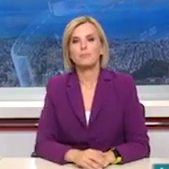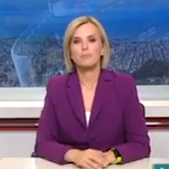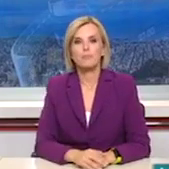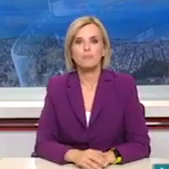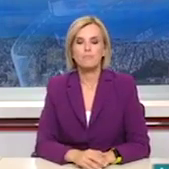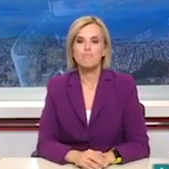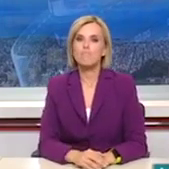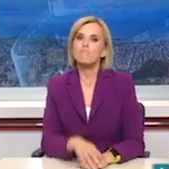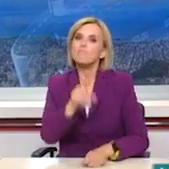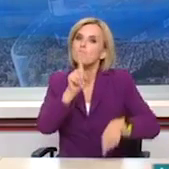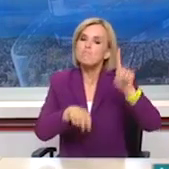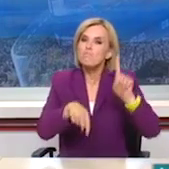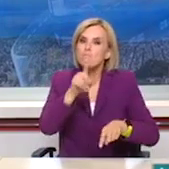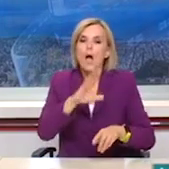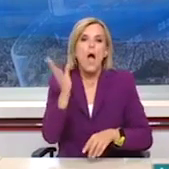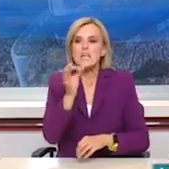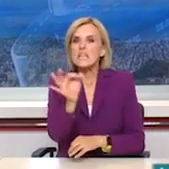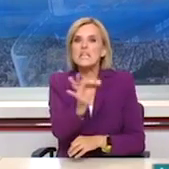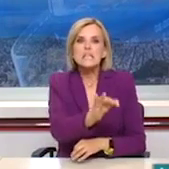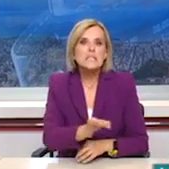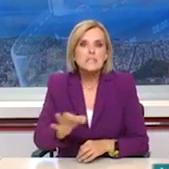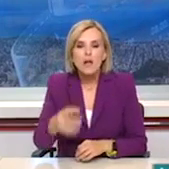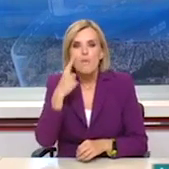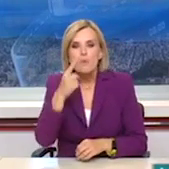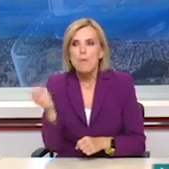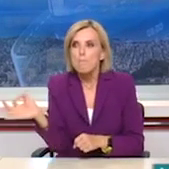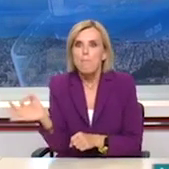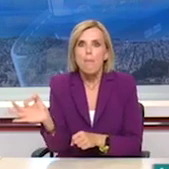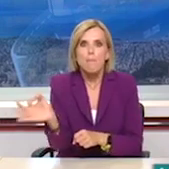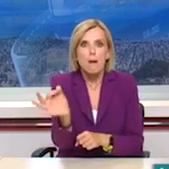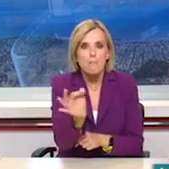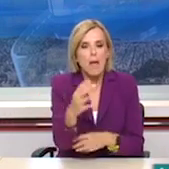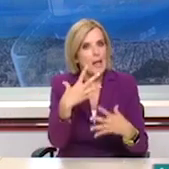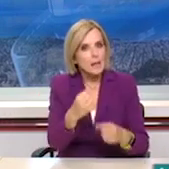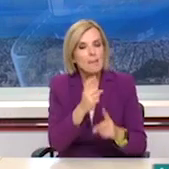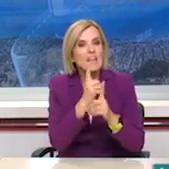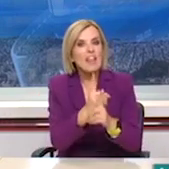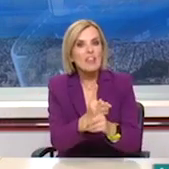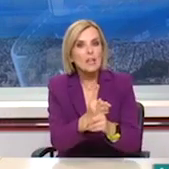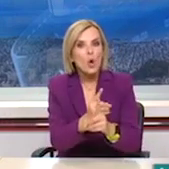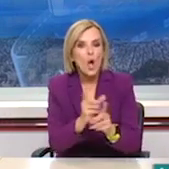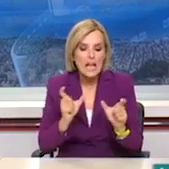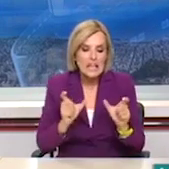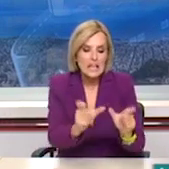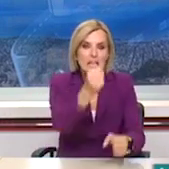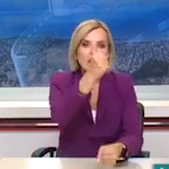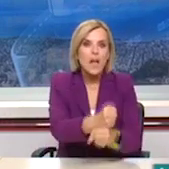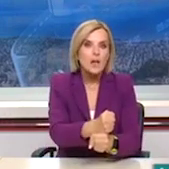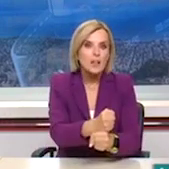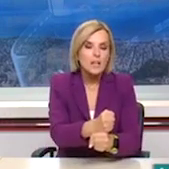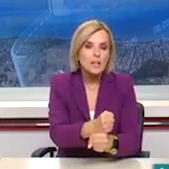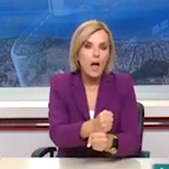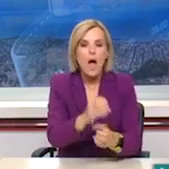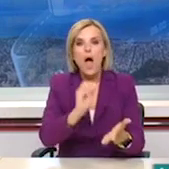τοπικές καραντίνες σε τουριστικούς προορισμούς σε περίπτωση έξαρσης κρουσμάτων? Η Επιτροπή έχει λόγο στη λίστα των χωρών για τις οποίες θα απελευθερώνονται οι